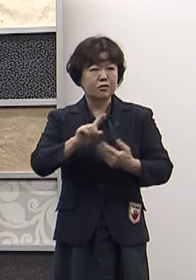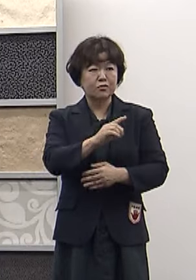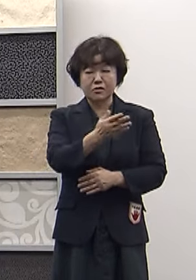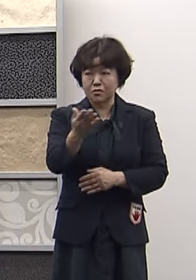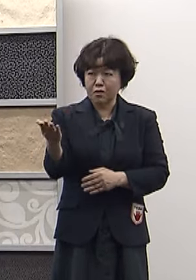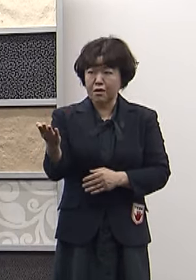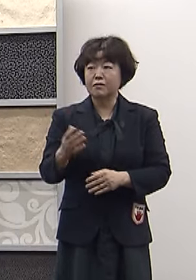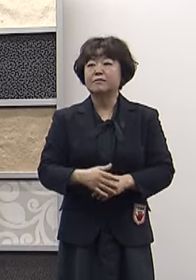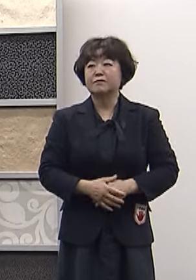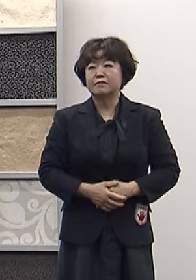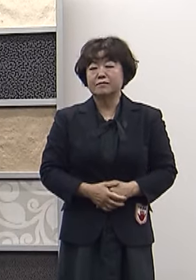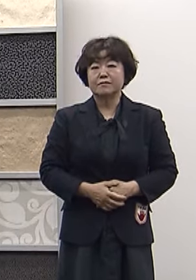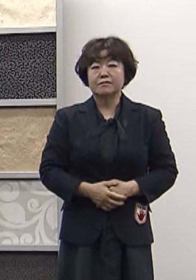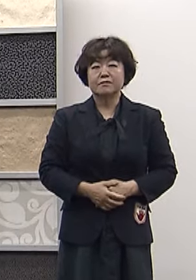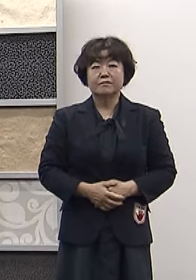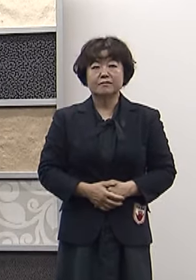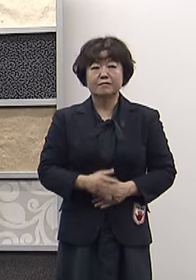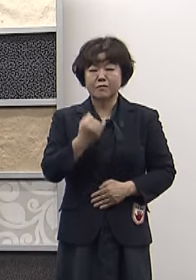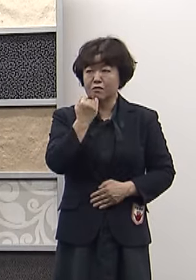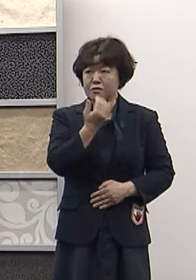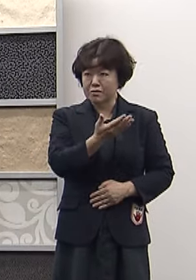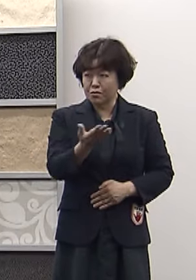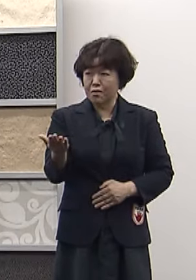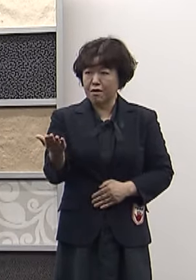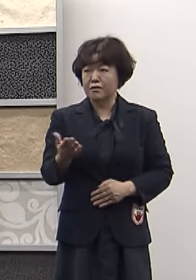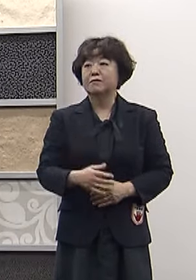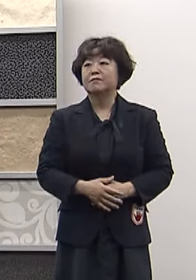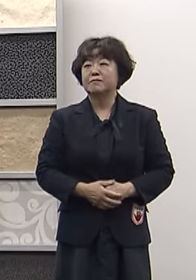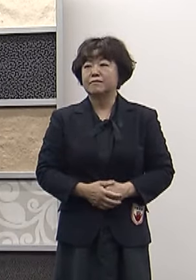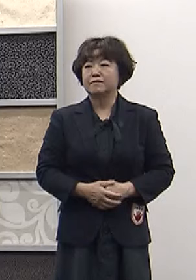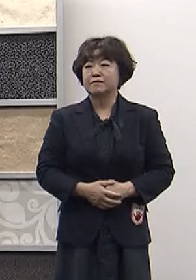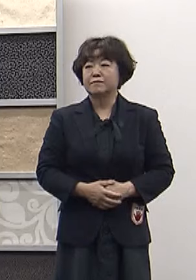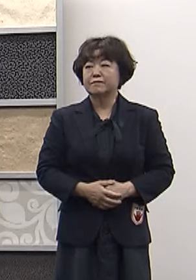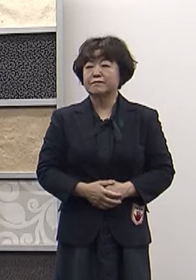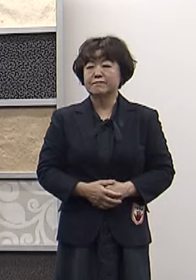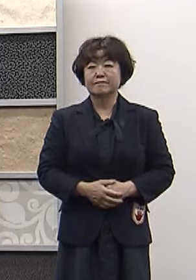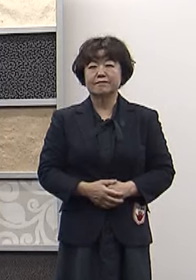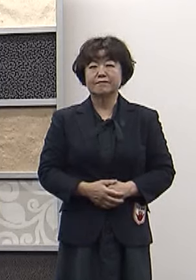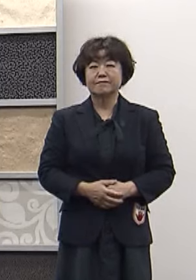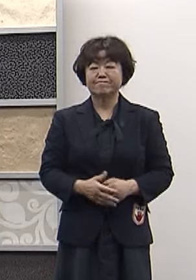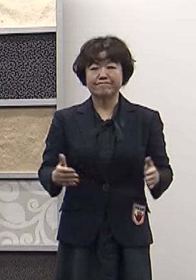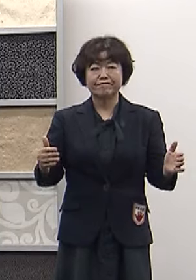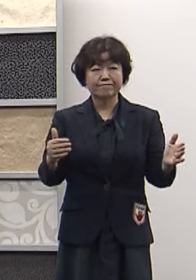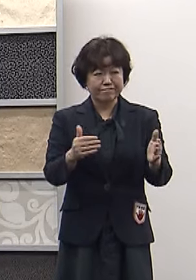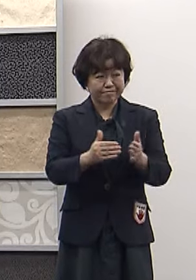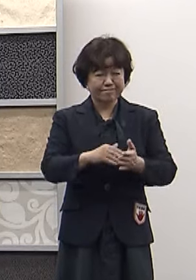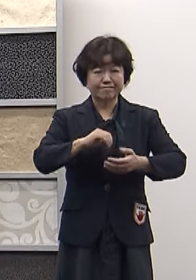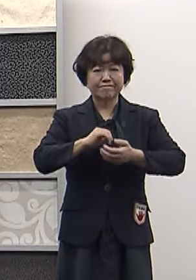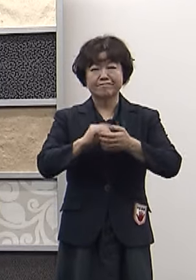か。よろしいでしょうか。はい、それでは以上をもちま